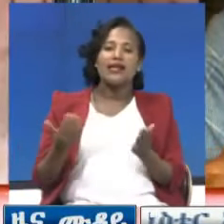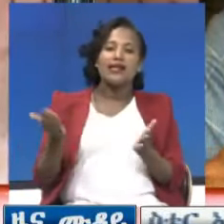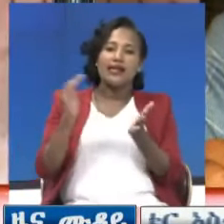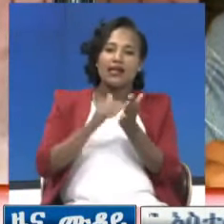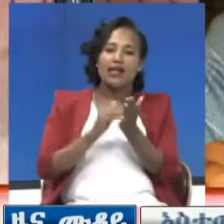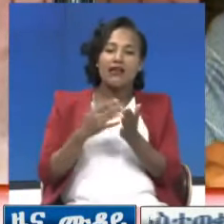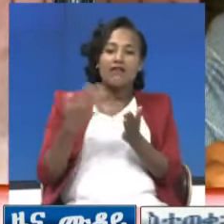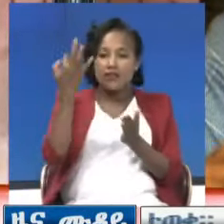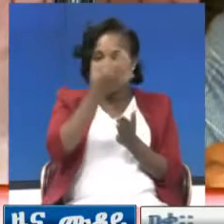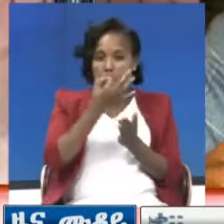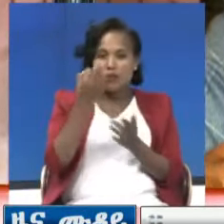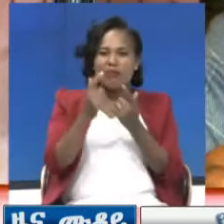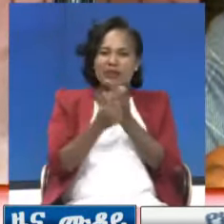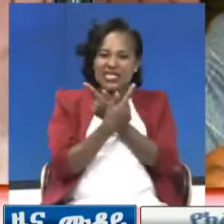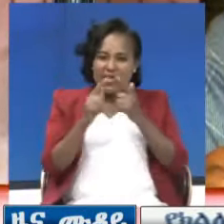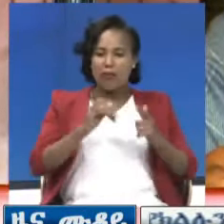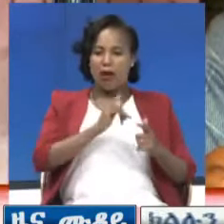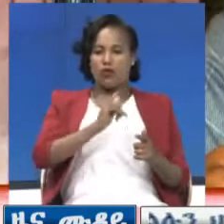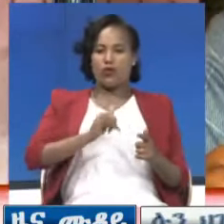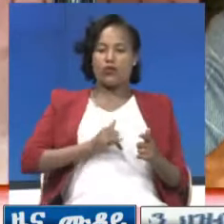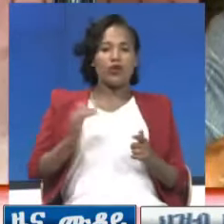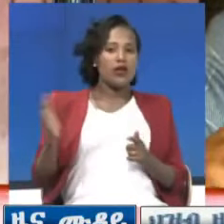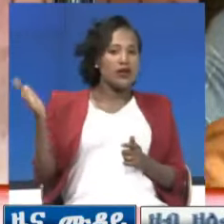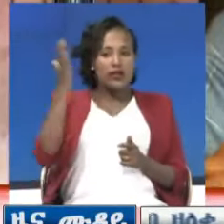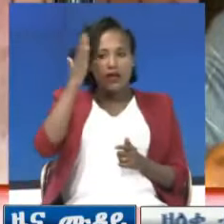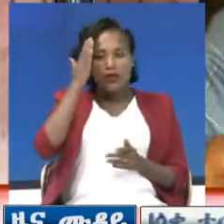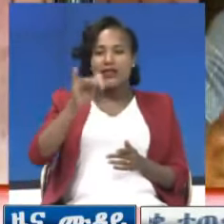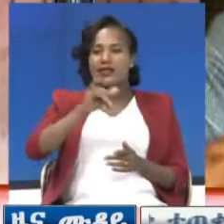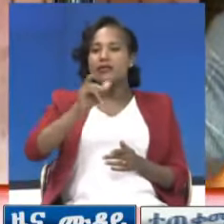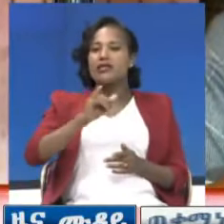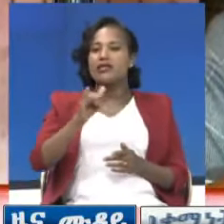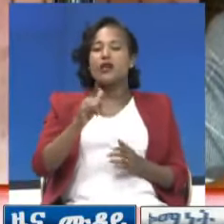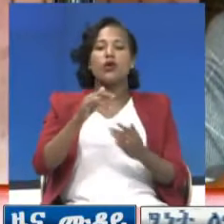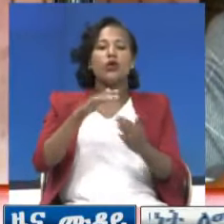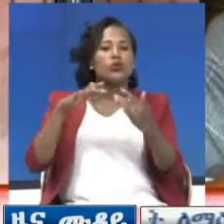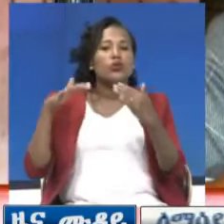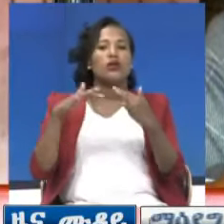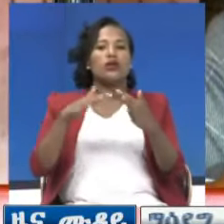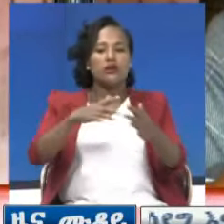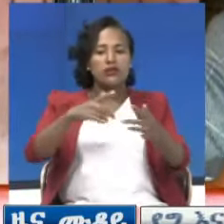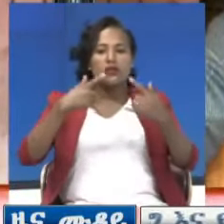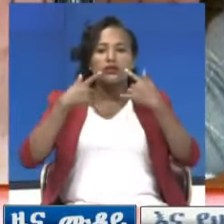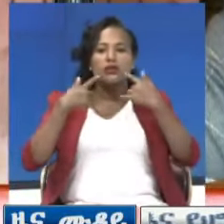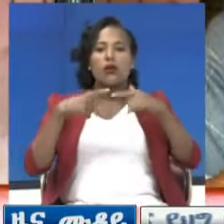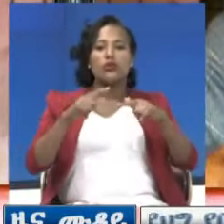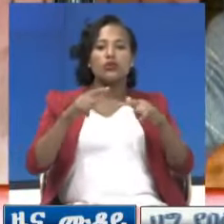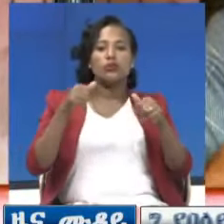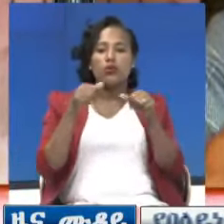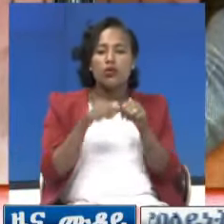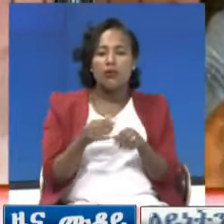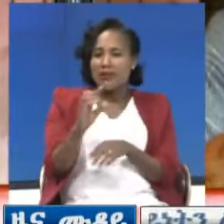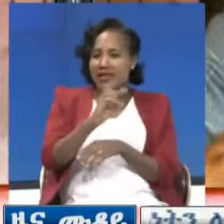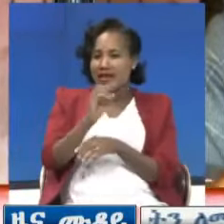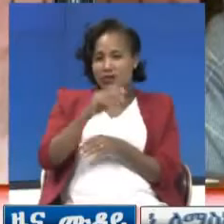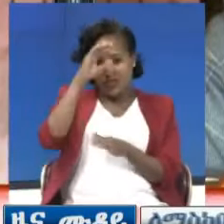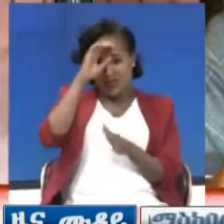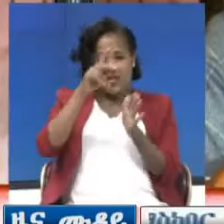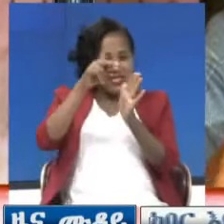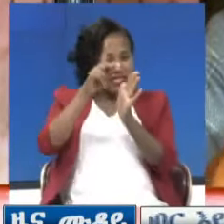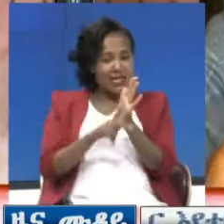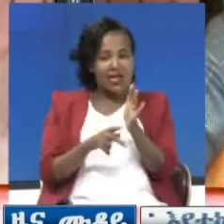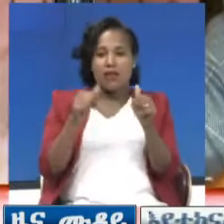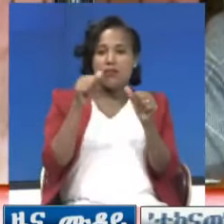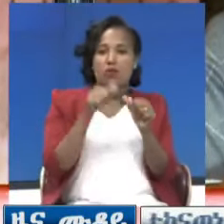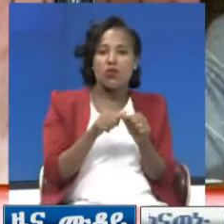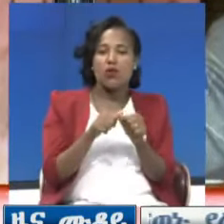ውስጥ በነፃነት ማንነቱ እየታወቀ ተመሳሳይ ነገር ጦርነት ሲያውጅ የሚውል በየቀኑ ሰው ሲገል የሚውል